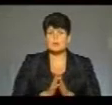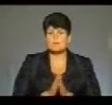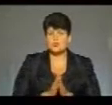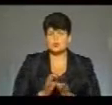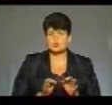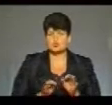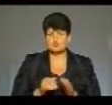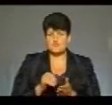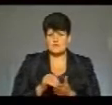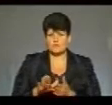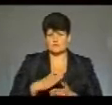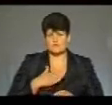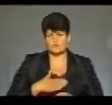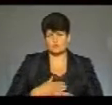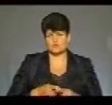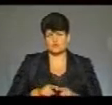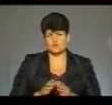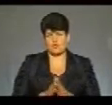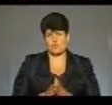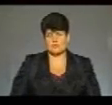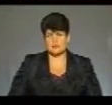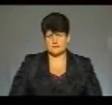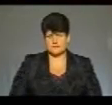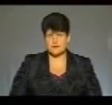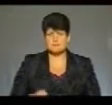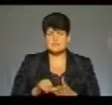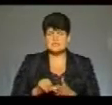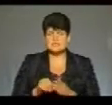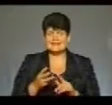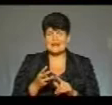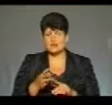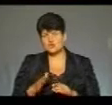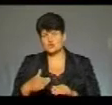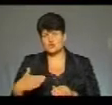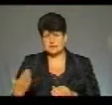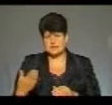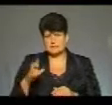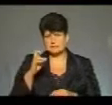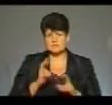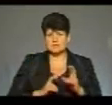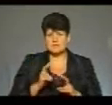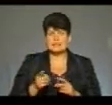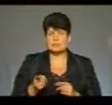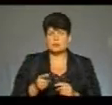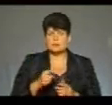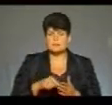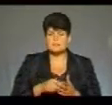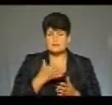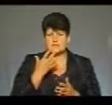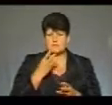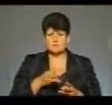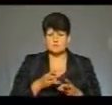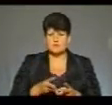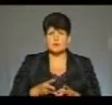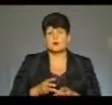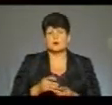суд відмовити задоволенні даного клопотання. Представник третьої сторони комунального підприємства «Тернопільміськтеплокомуненерго» Антоніна